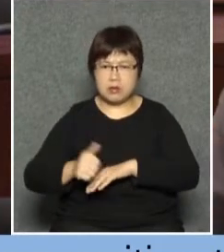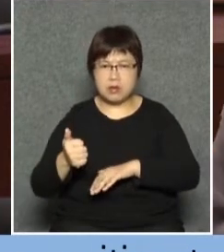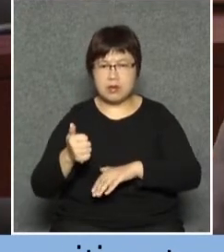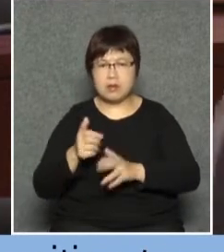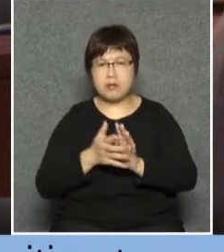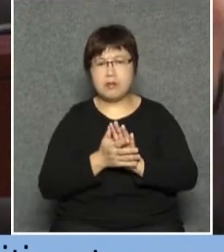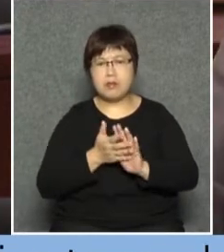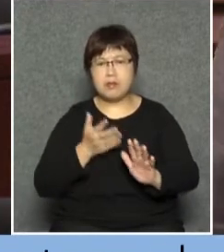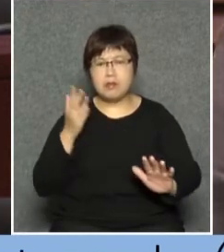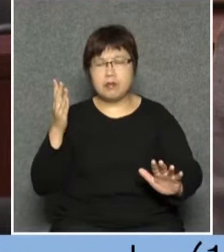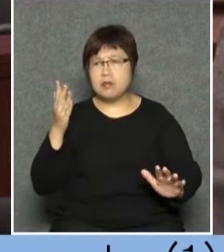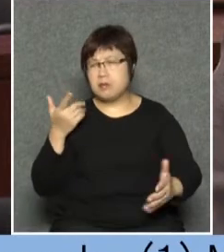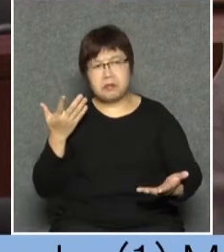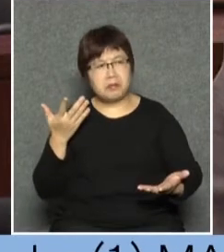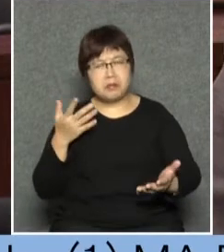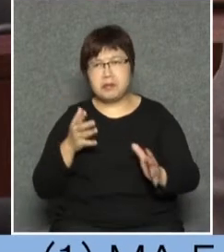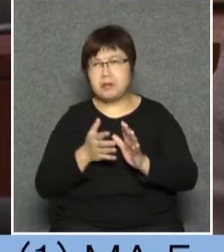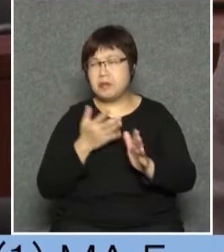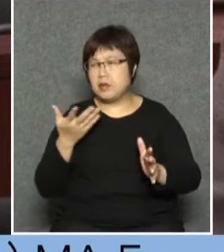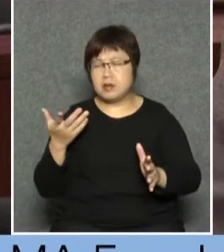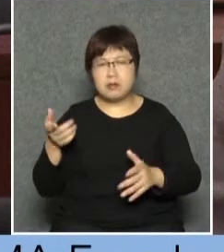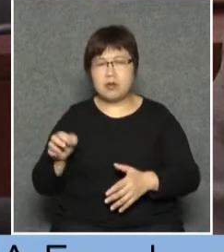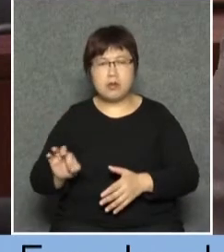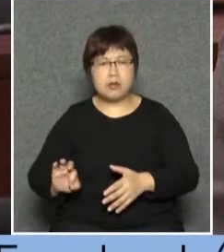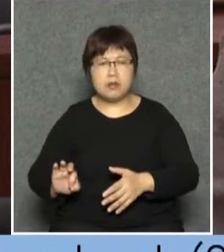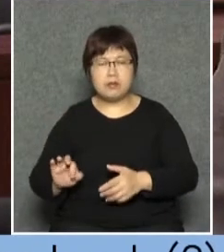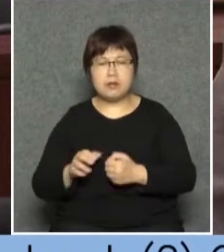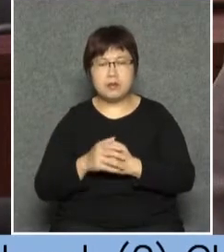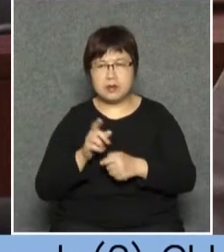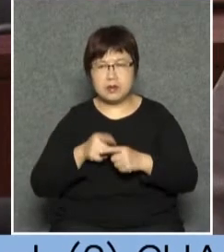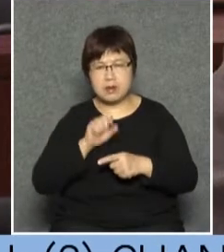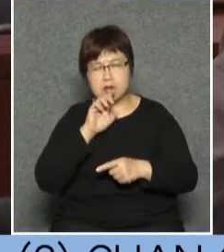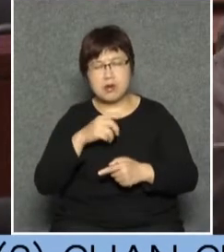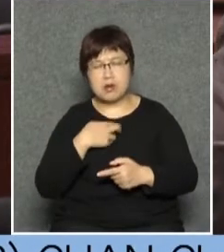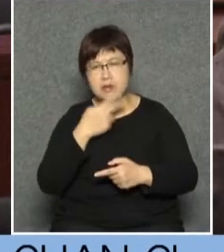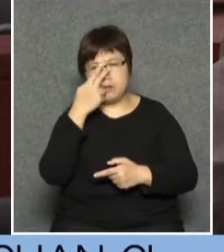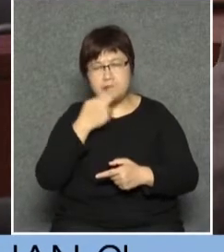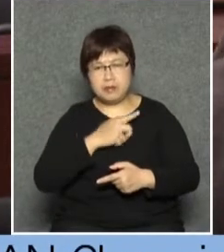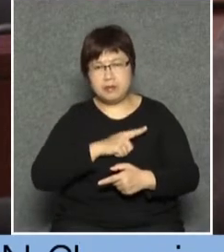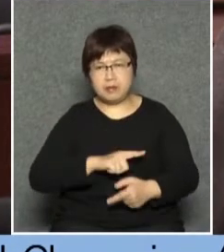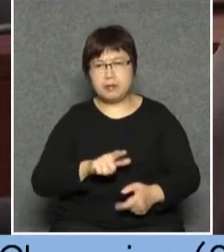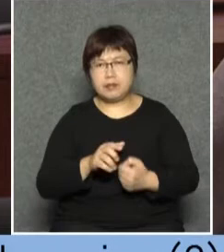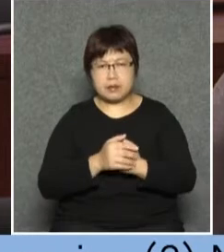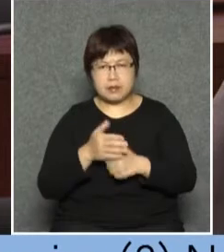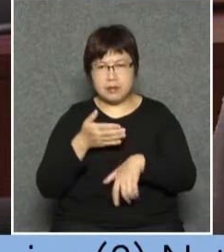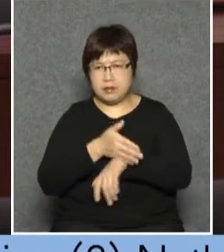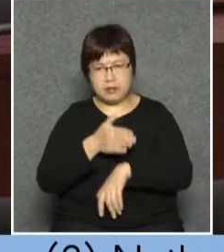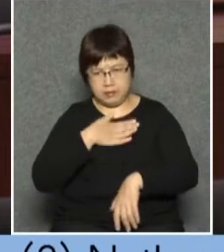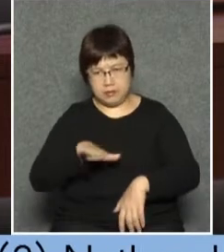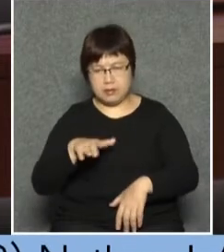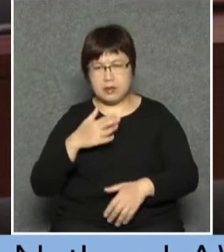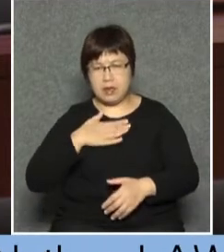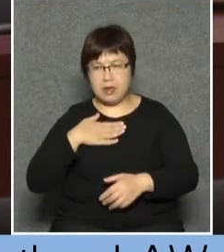隊上榜都沒有份，真是越講越傷心。不過遲到好過沒到，最怕你不